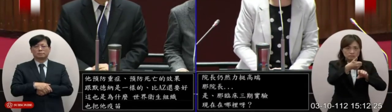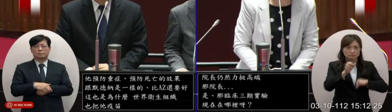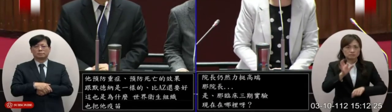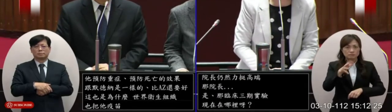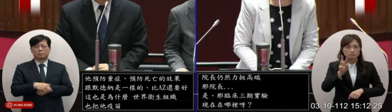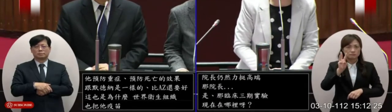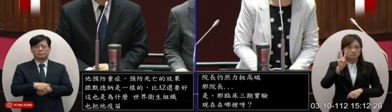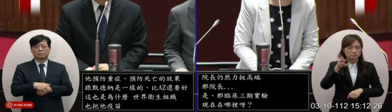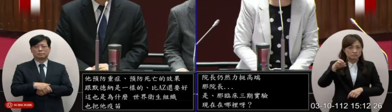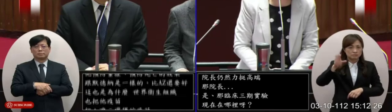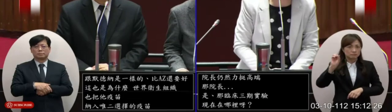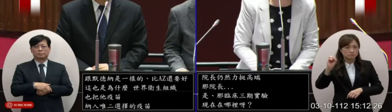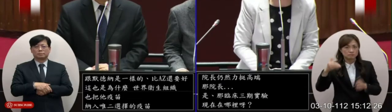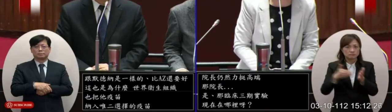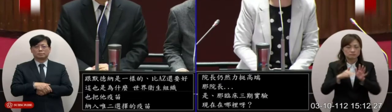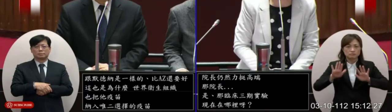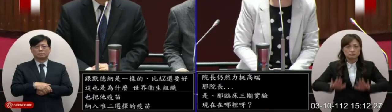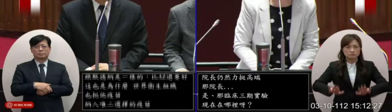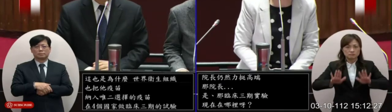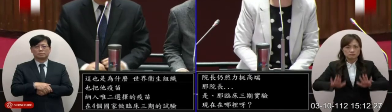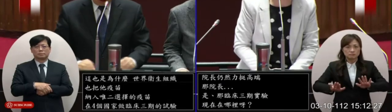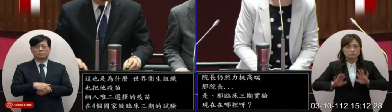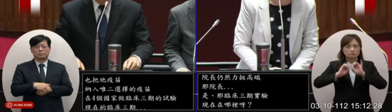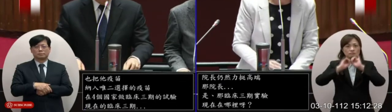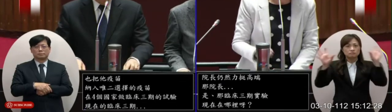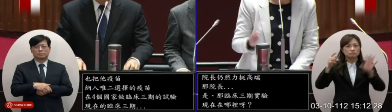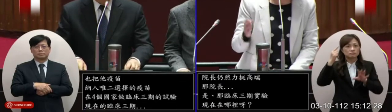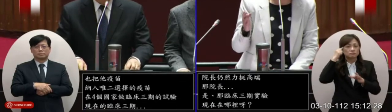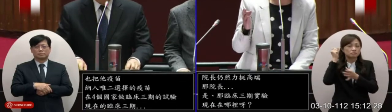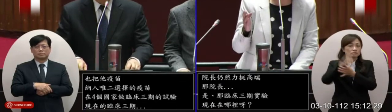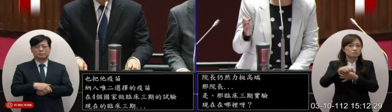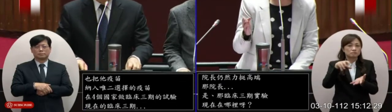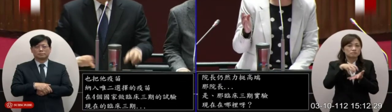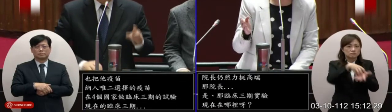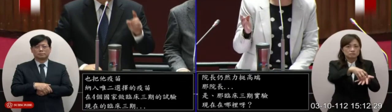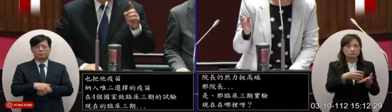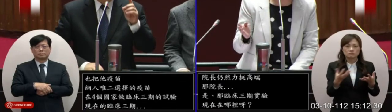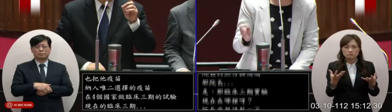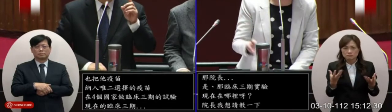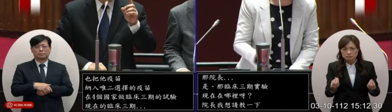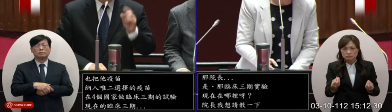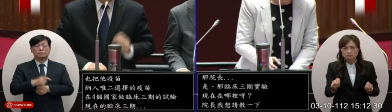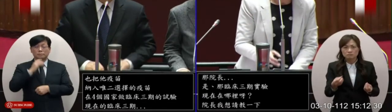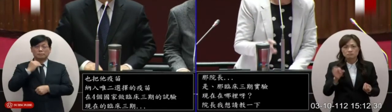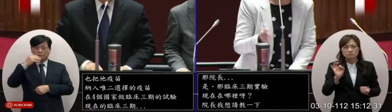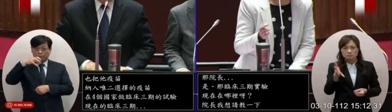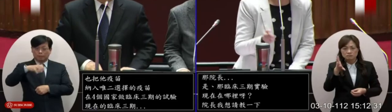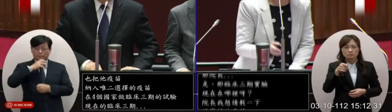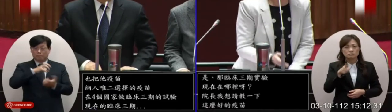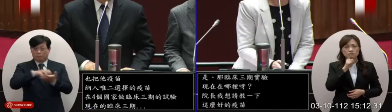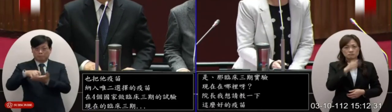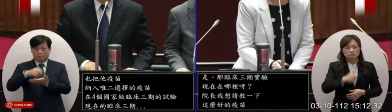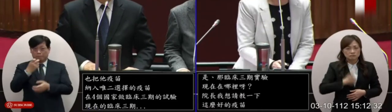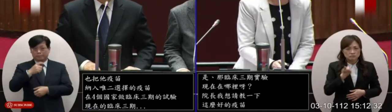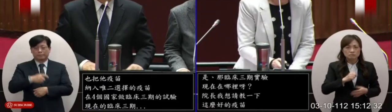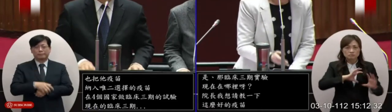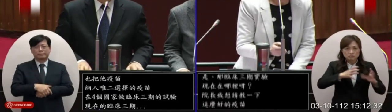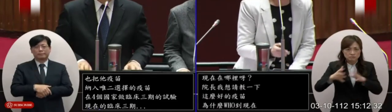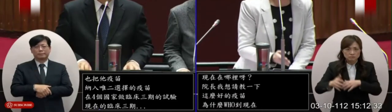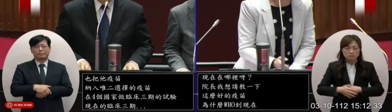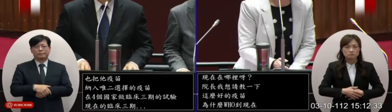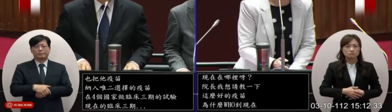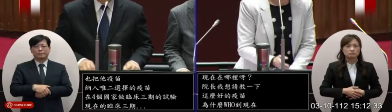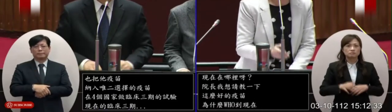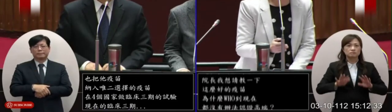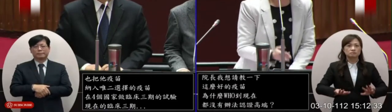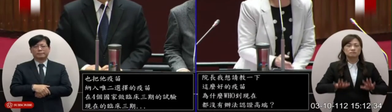WHO 到现在都没有办法认证高端？而您说真实世界， 这个高端的认证， 那我想请问一下，